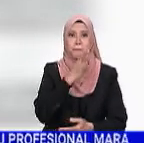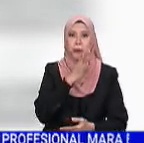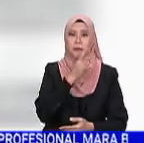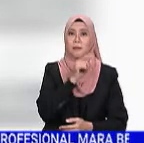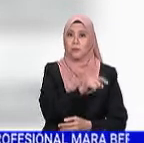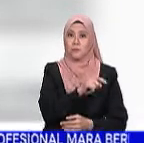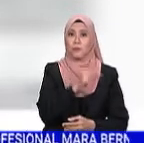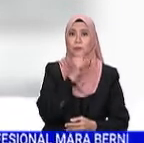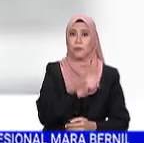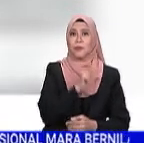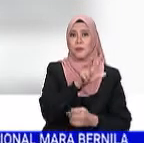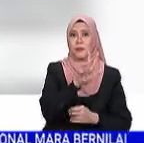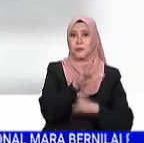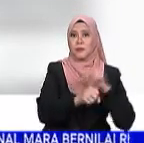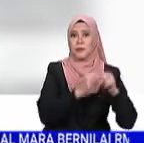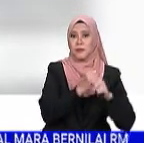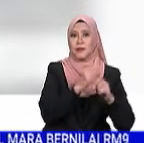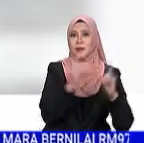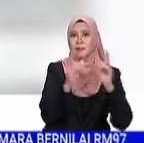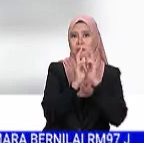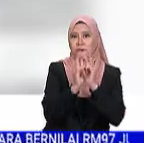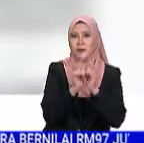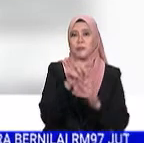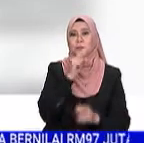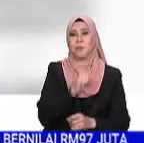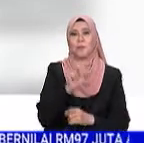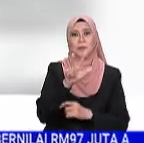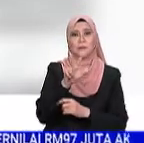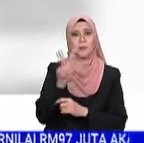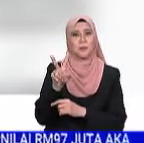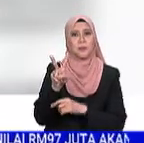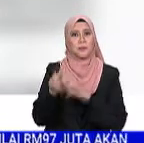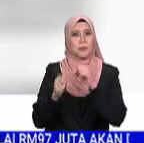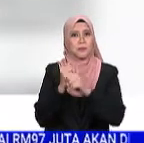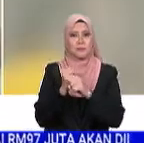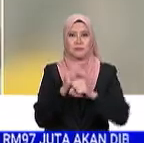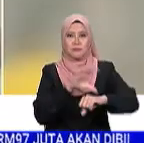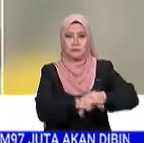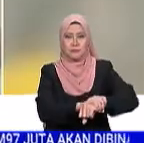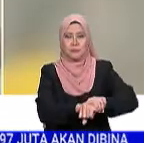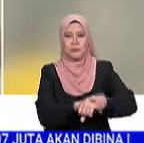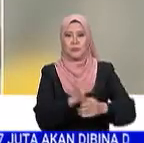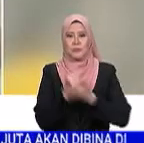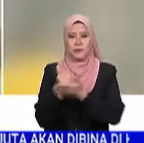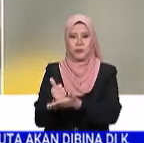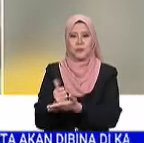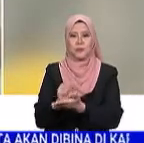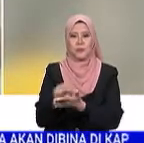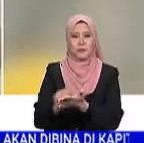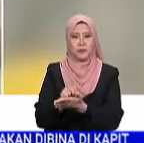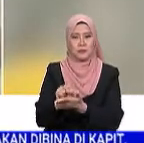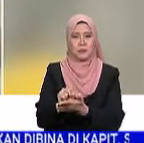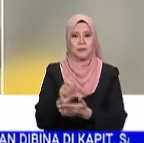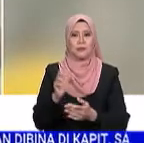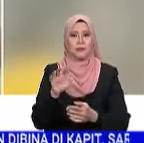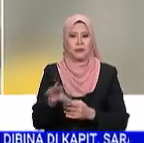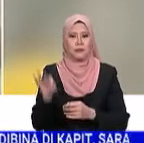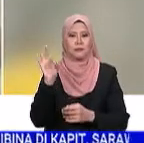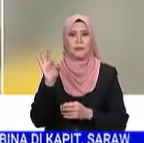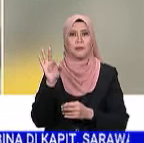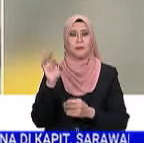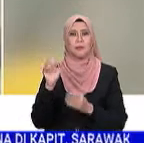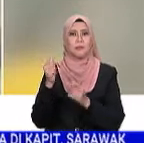mangsa brushed 35 tahun dan teman lelakinya 32 tahun ditahan bagi membantu siasatan setan awal